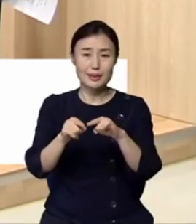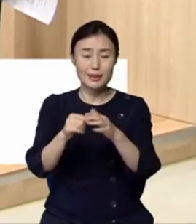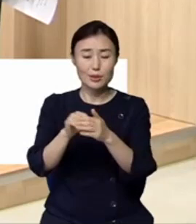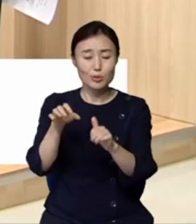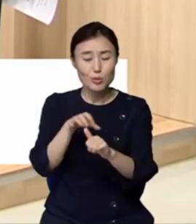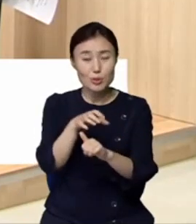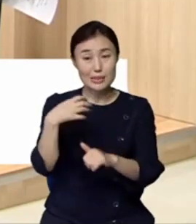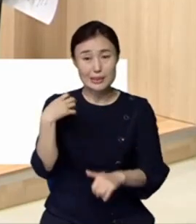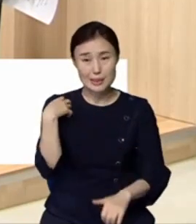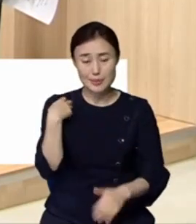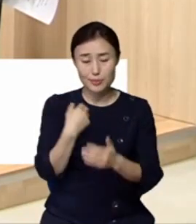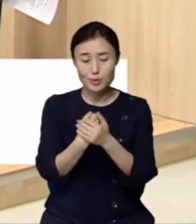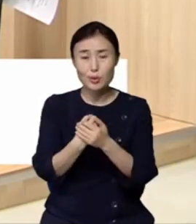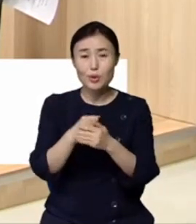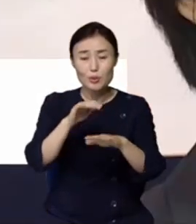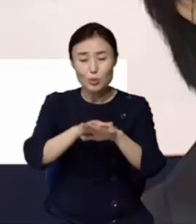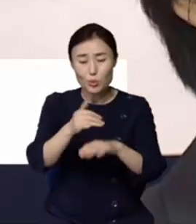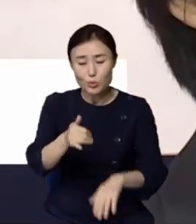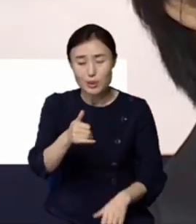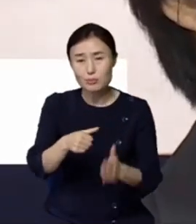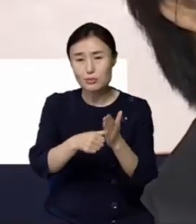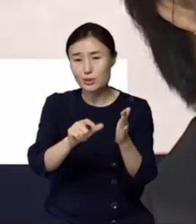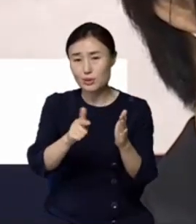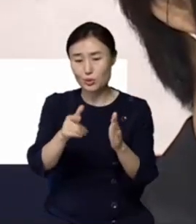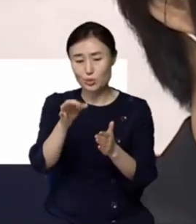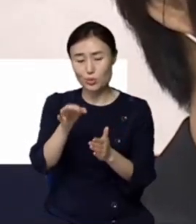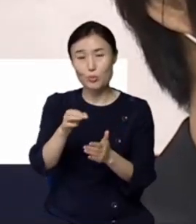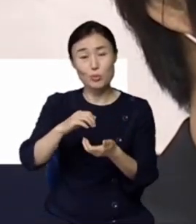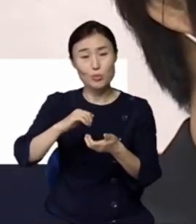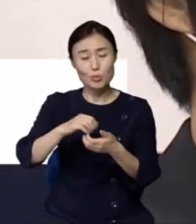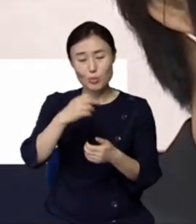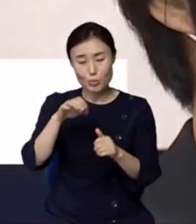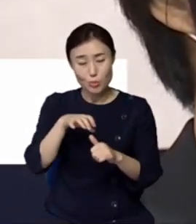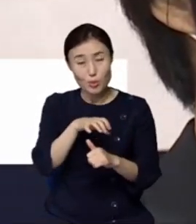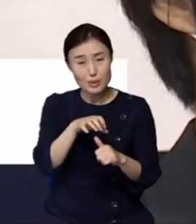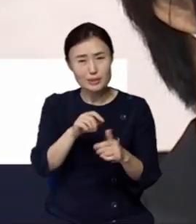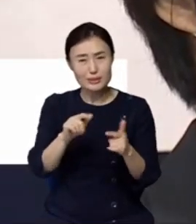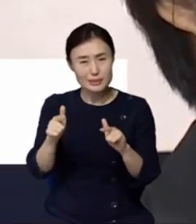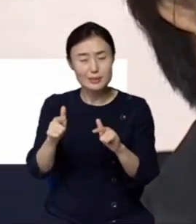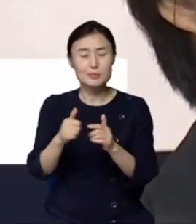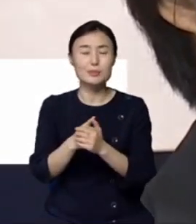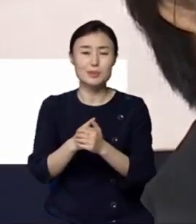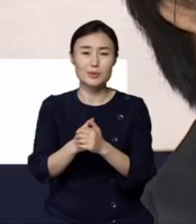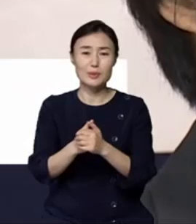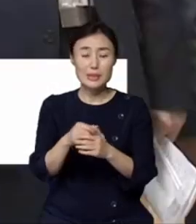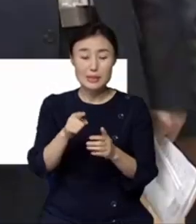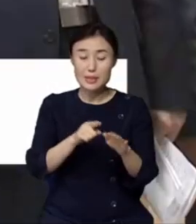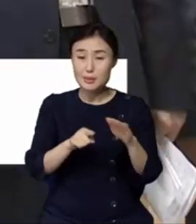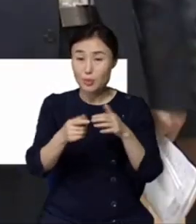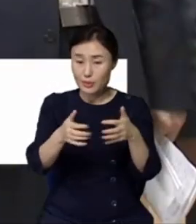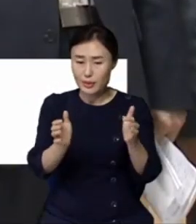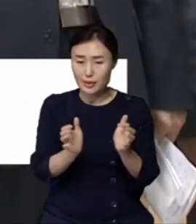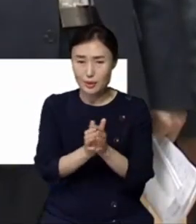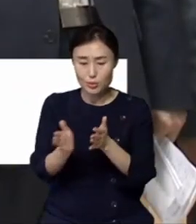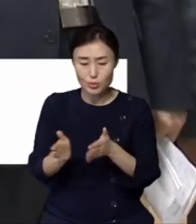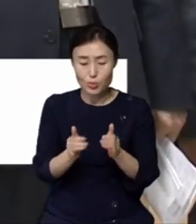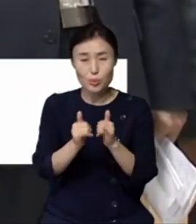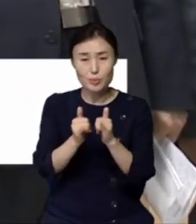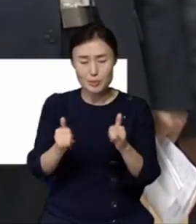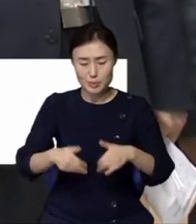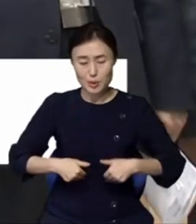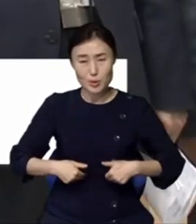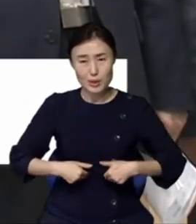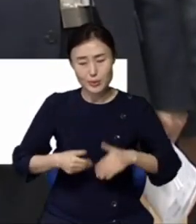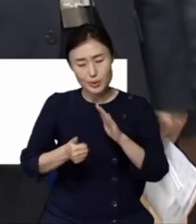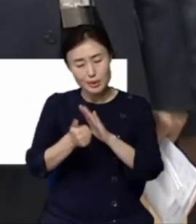조례안, 농산물 가격 보장, 농어민 공익수당 등이 포함됐습니다. 진보당은 도민들의 피부에 와닿고